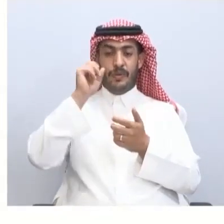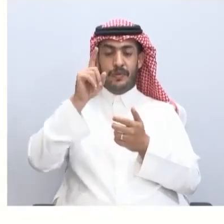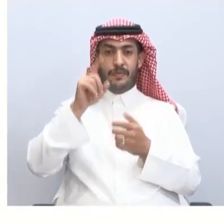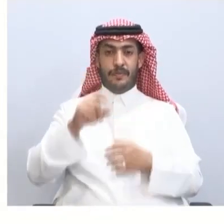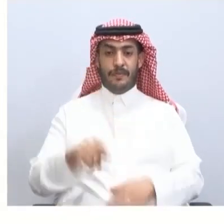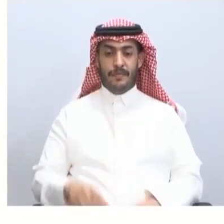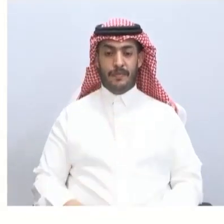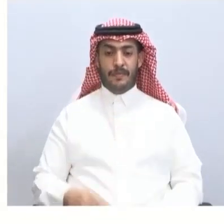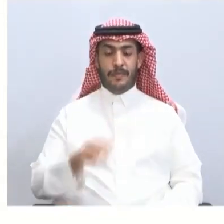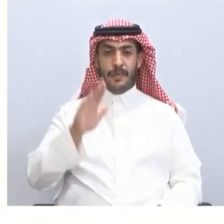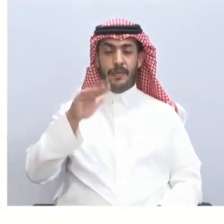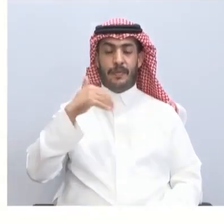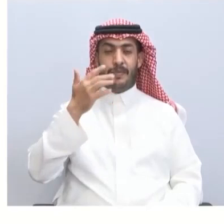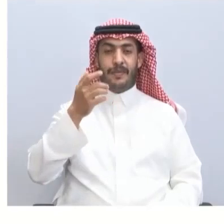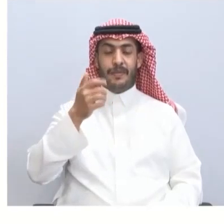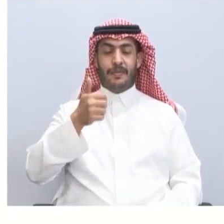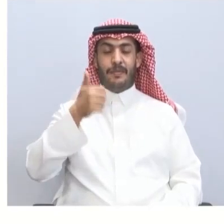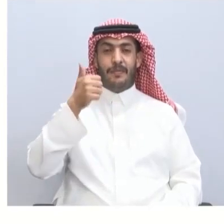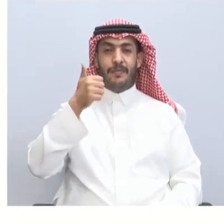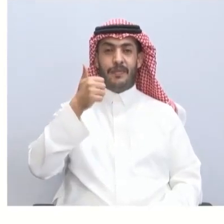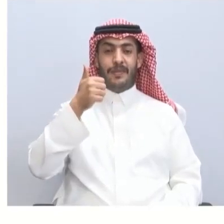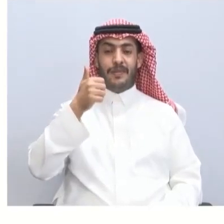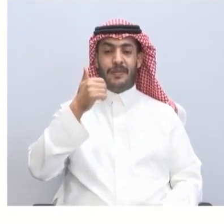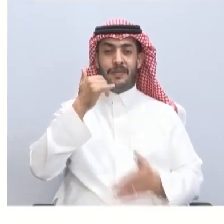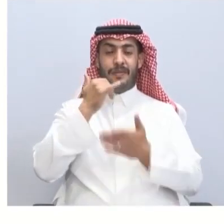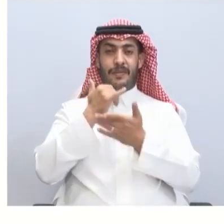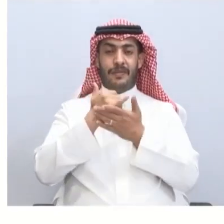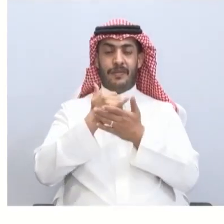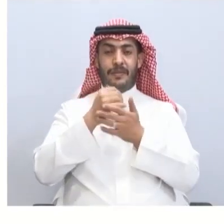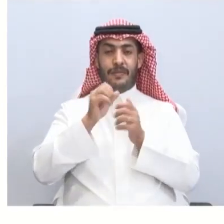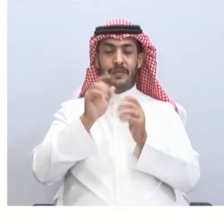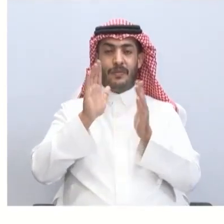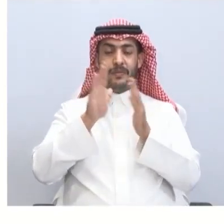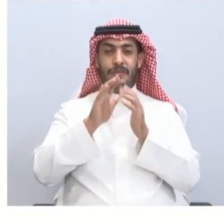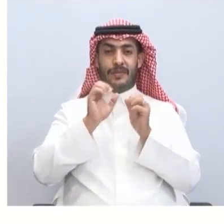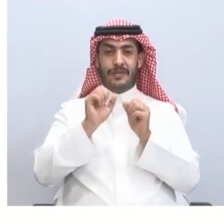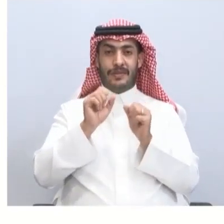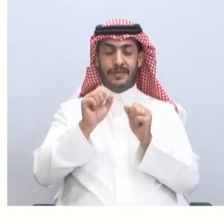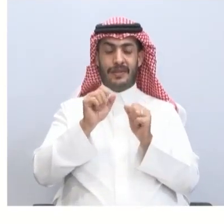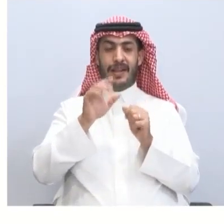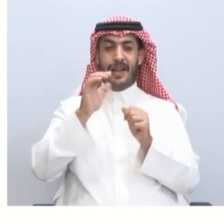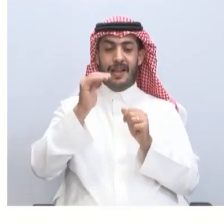الاولى بعد ذلك اصبحت او كانت الوجهه